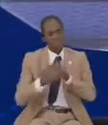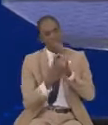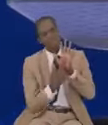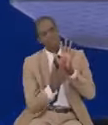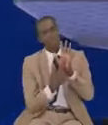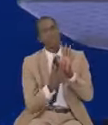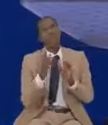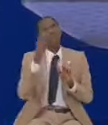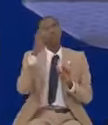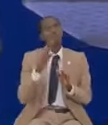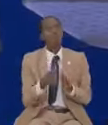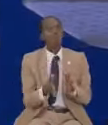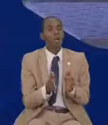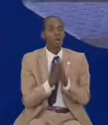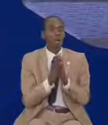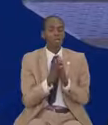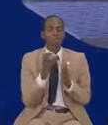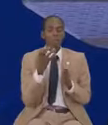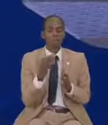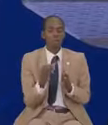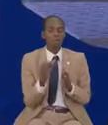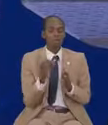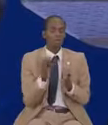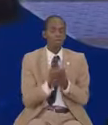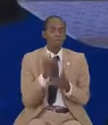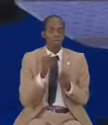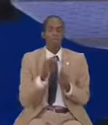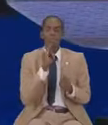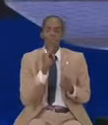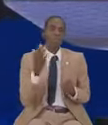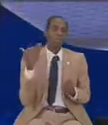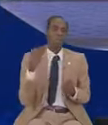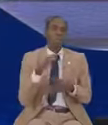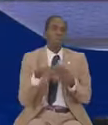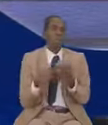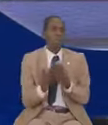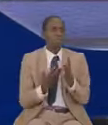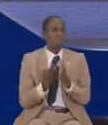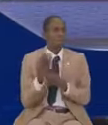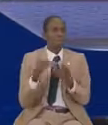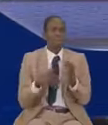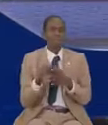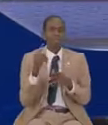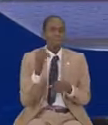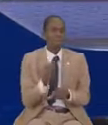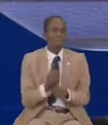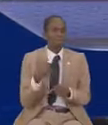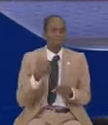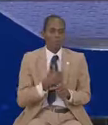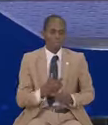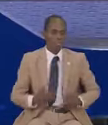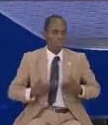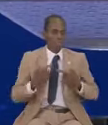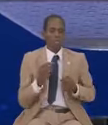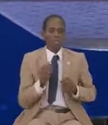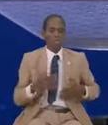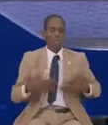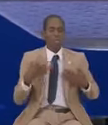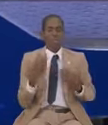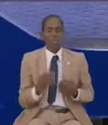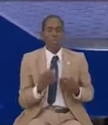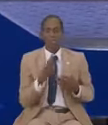rapidement Dieu ramène ce qui est passé de pas toute l'année on a amené la vie d'un